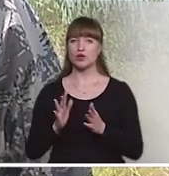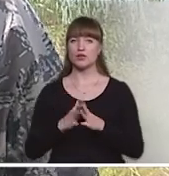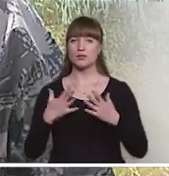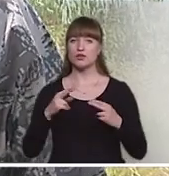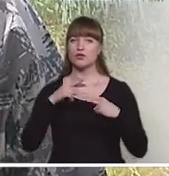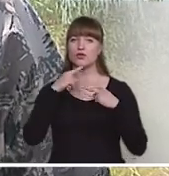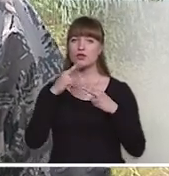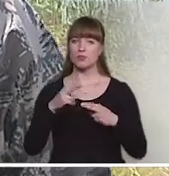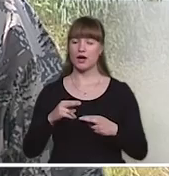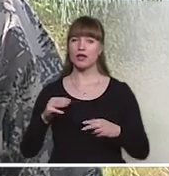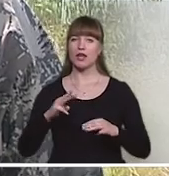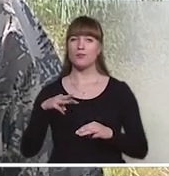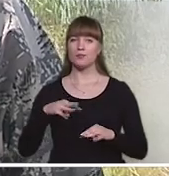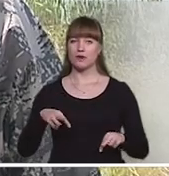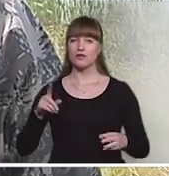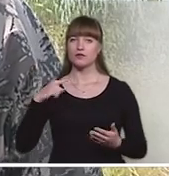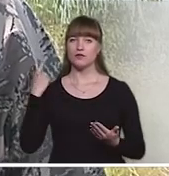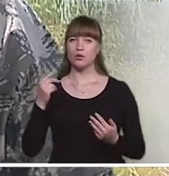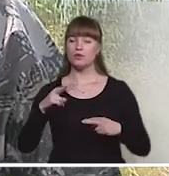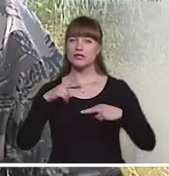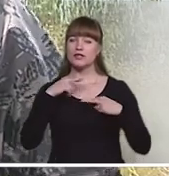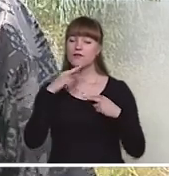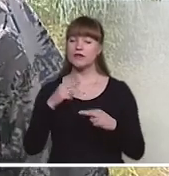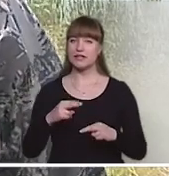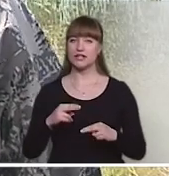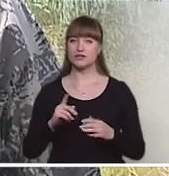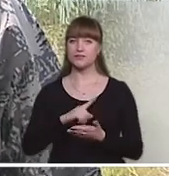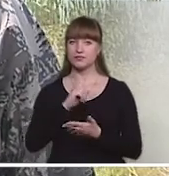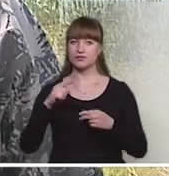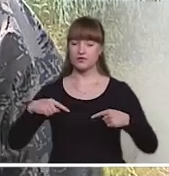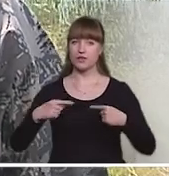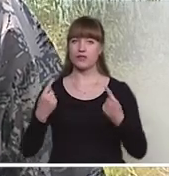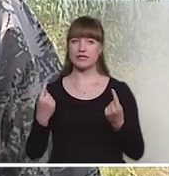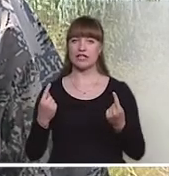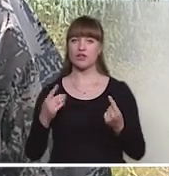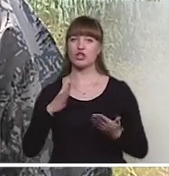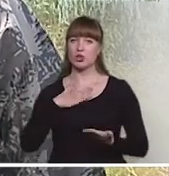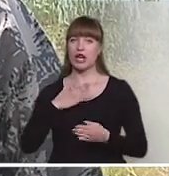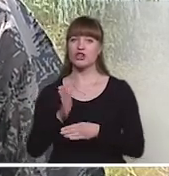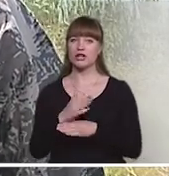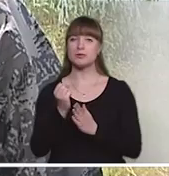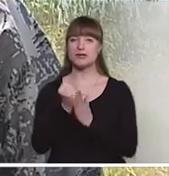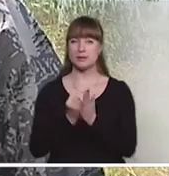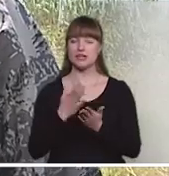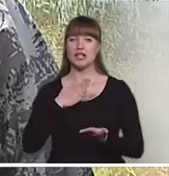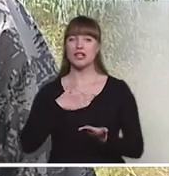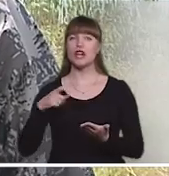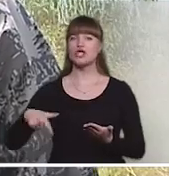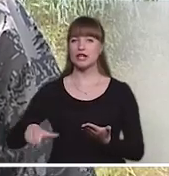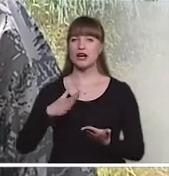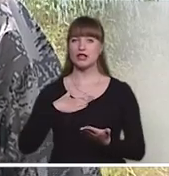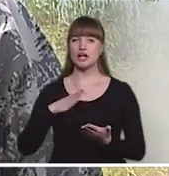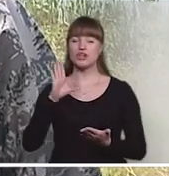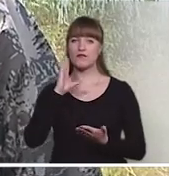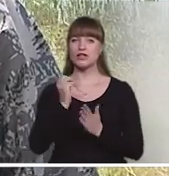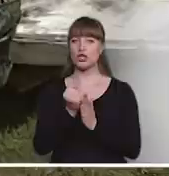То есть большое внимание правительство в области уделяет вот именно восстановлению наших рыбных запасов в наших